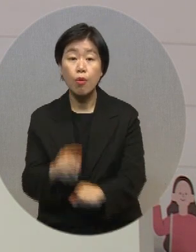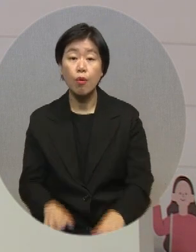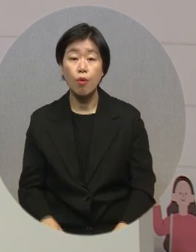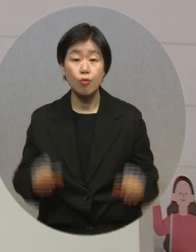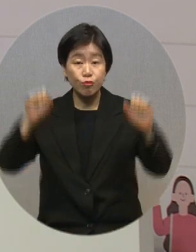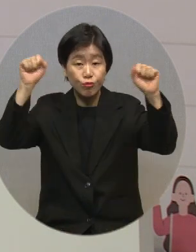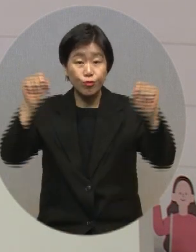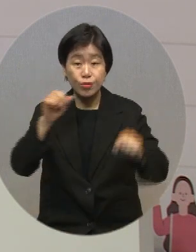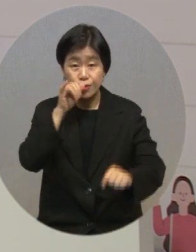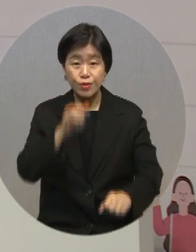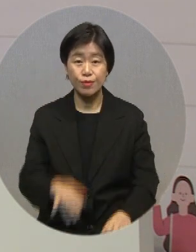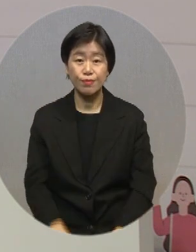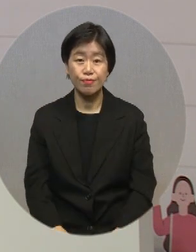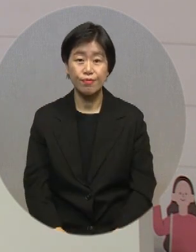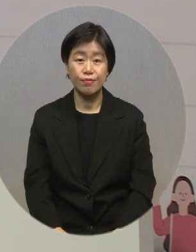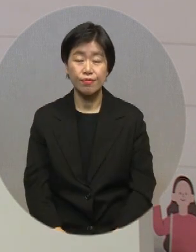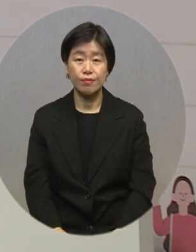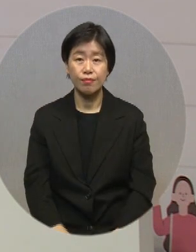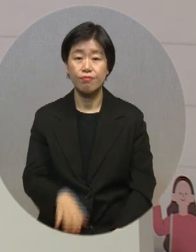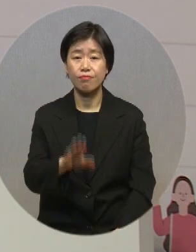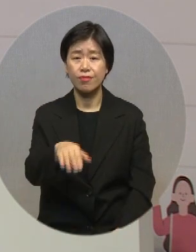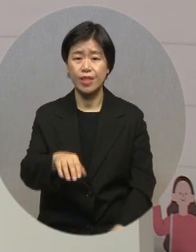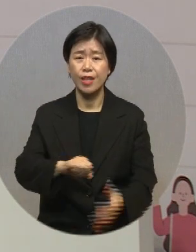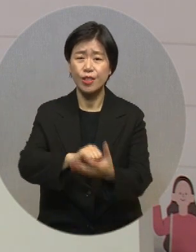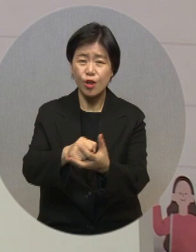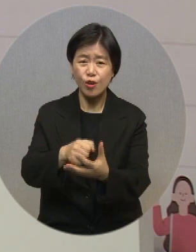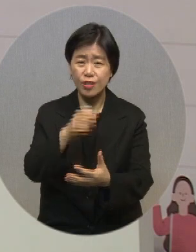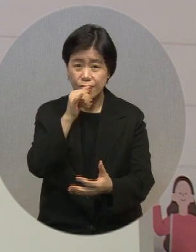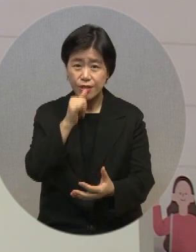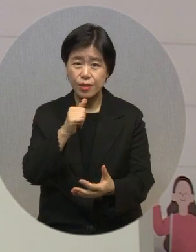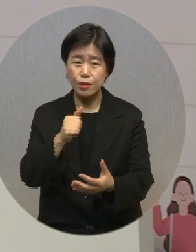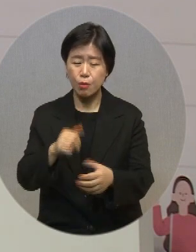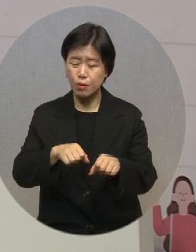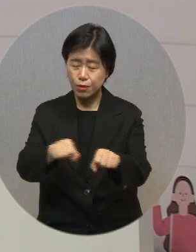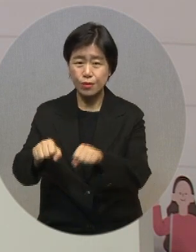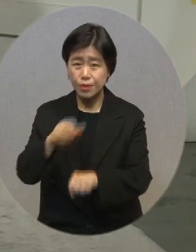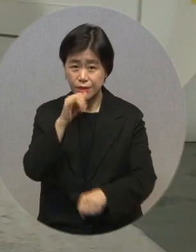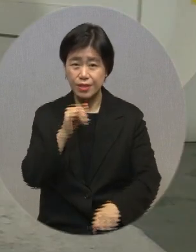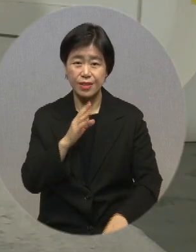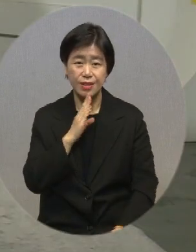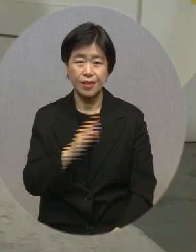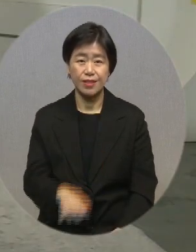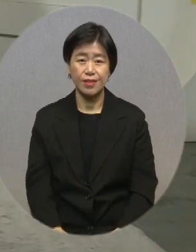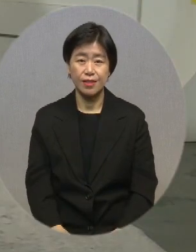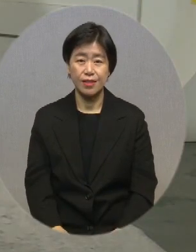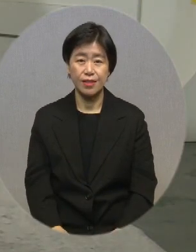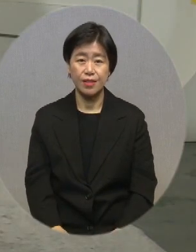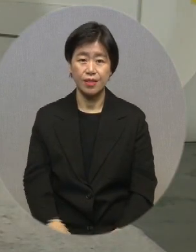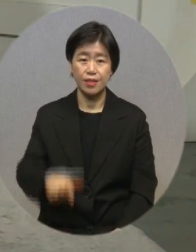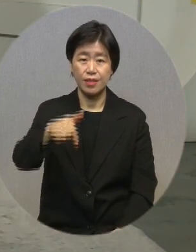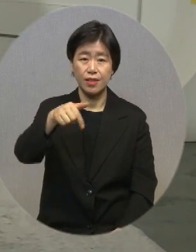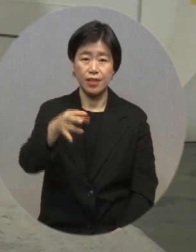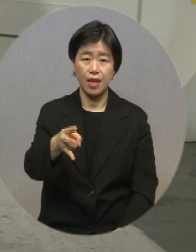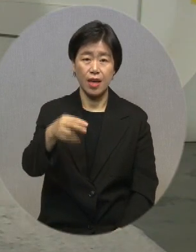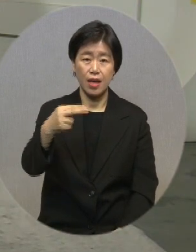하고요. 설거지도 하시고. 청소도 하시고. 네네네. 계룡산 있죠, 계룡산. 네네.